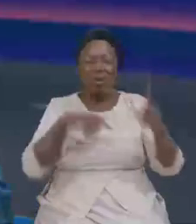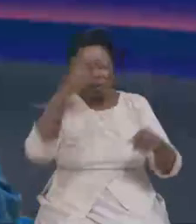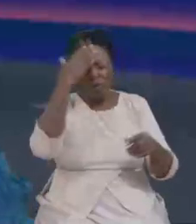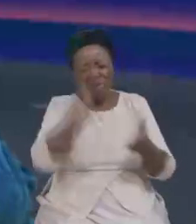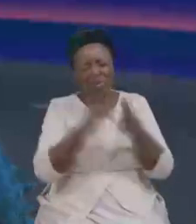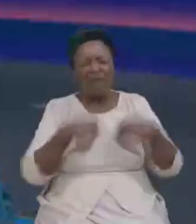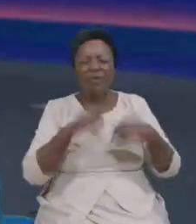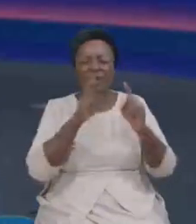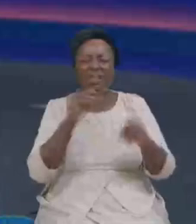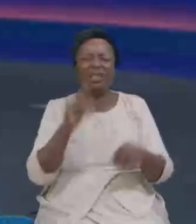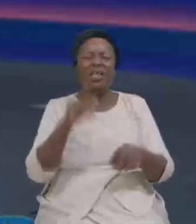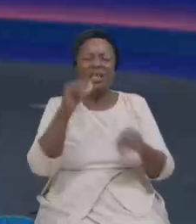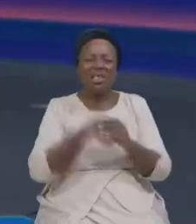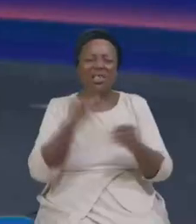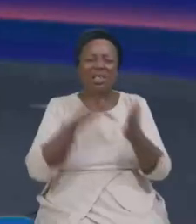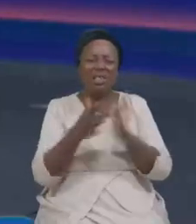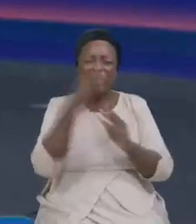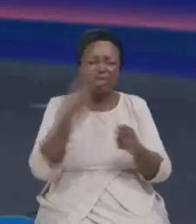de Jésus, j'ai prié.